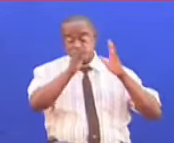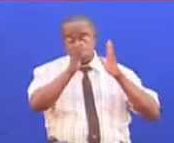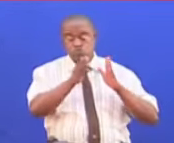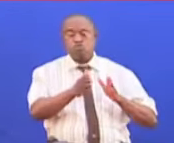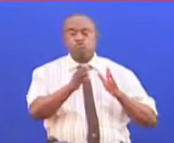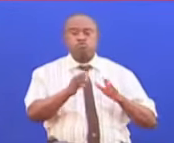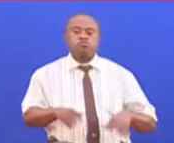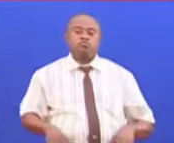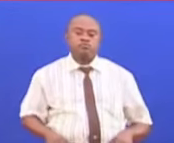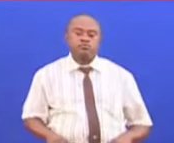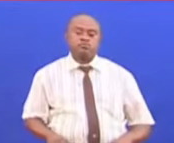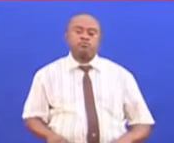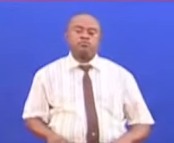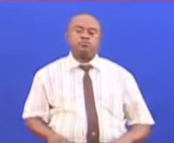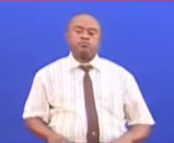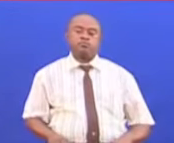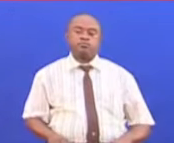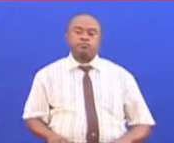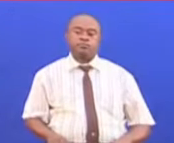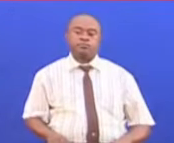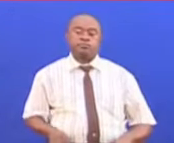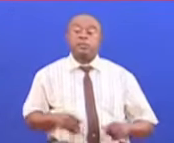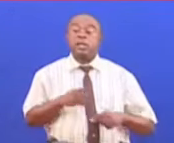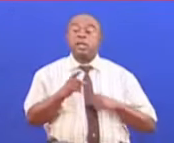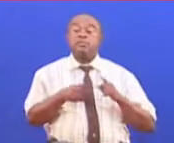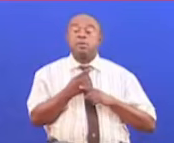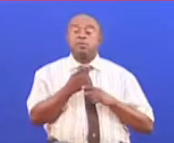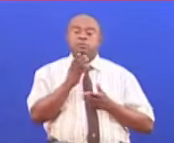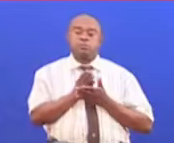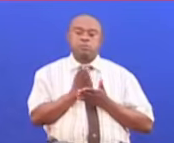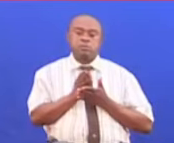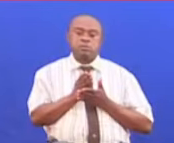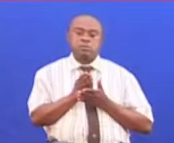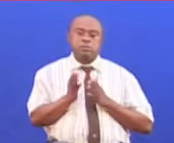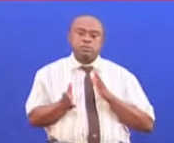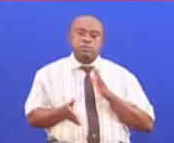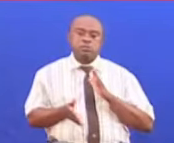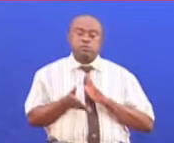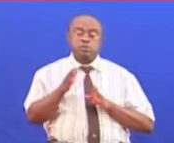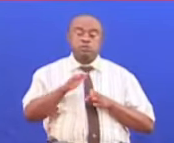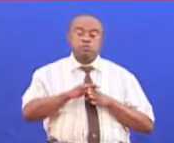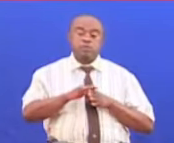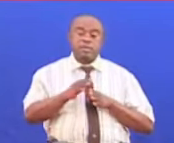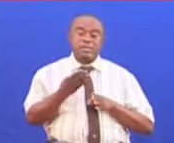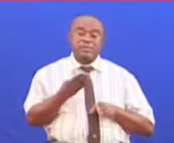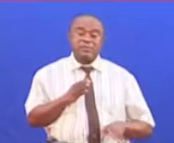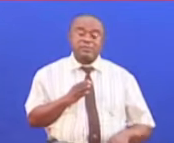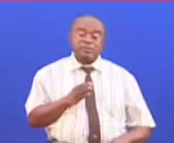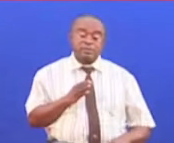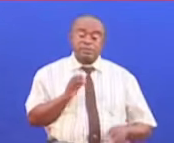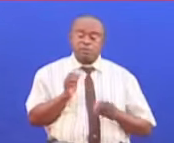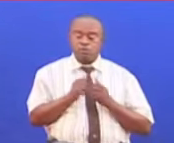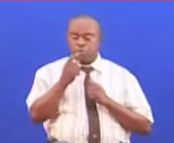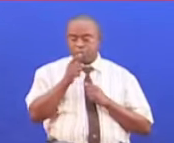kubwa miradi ambo ilik kamila na kut kwanza kutuma ilik kuwa shilingi bilion